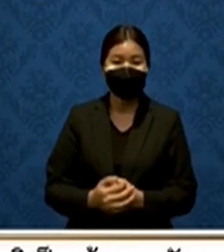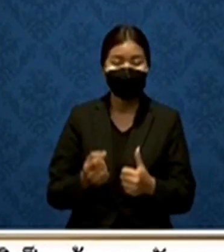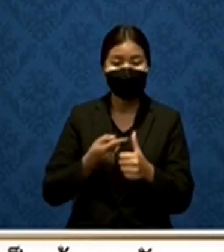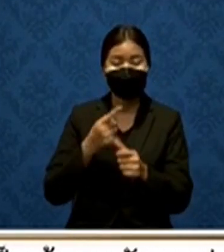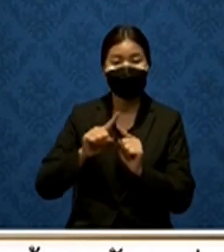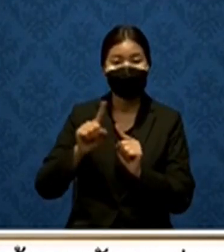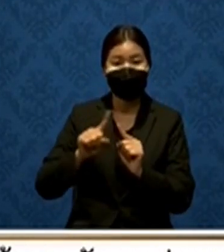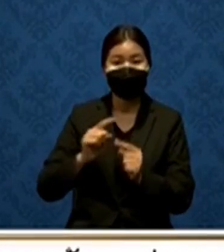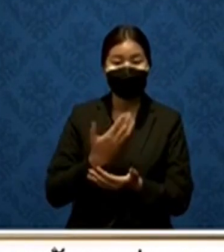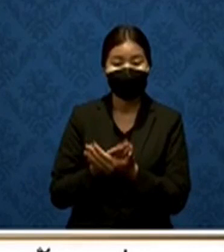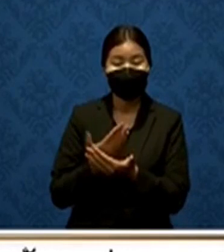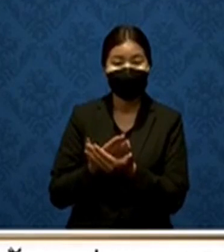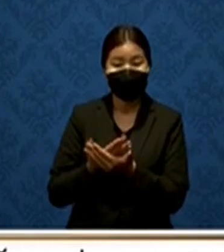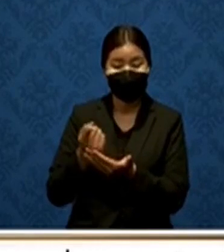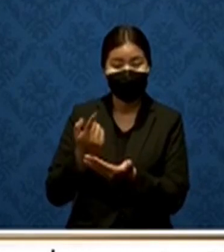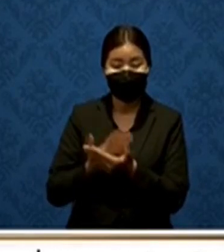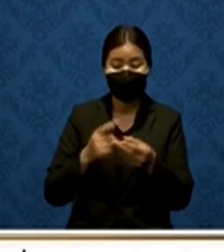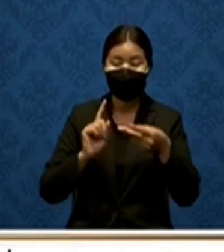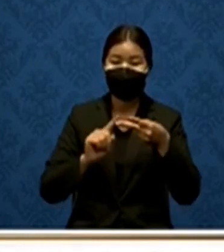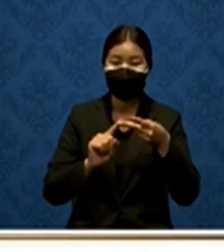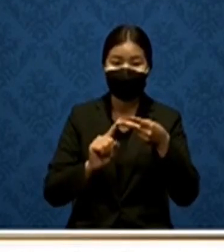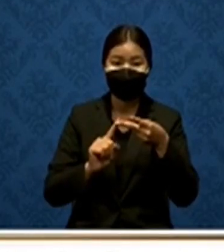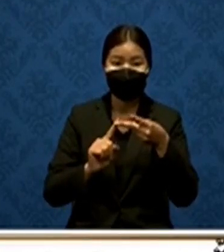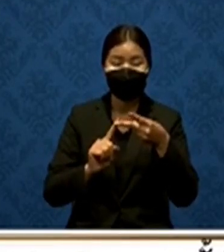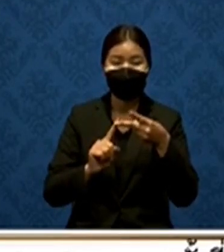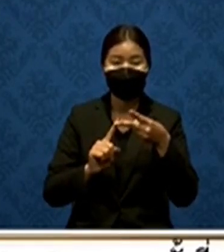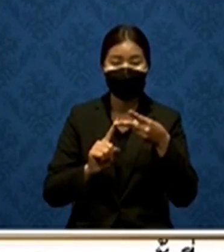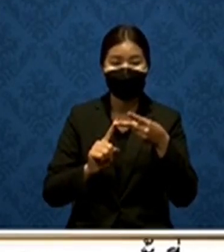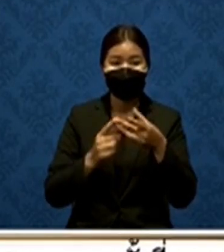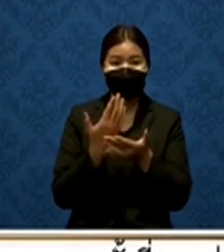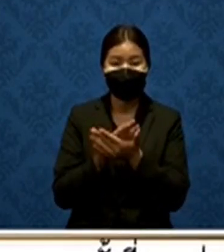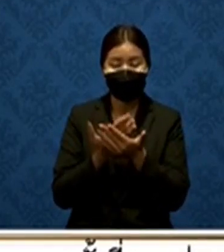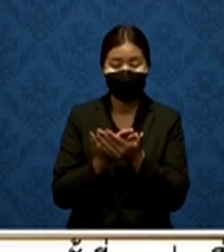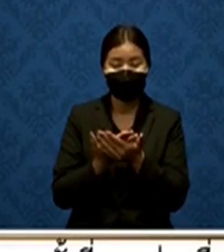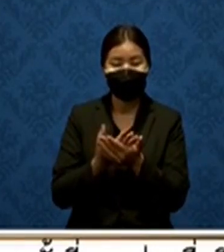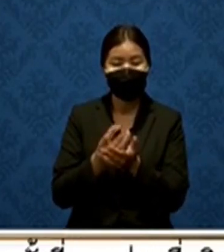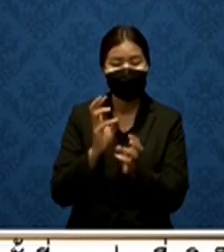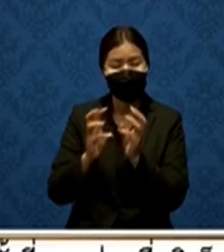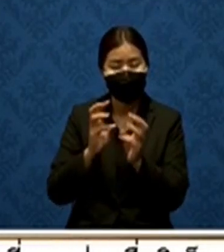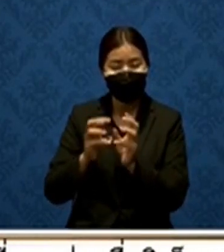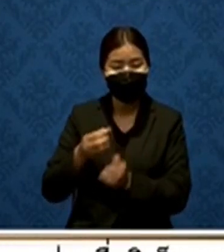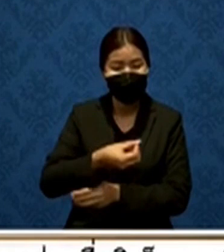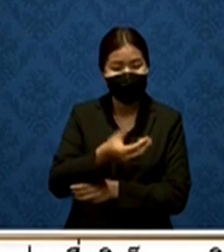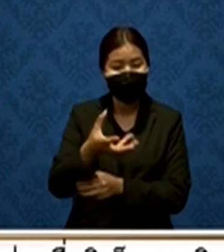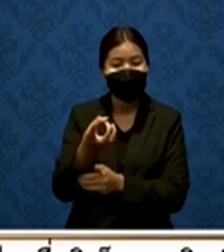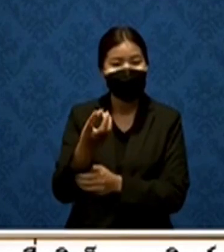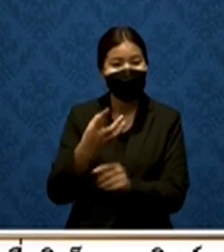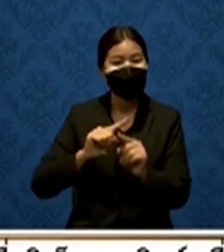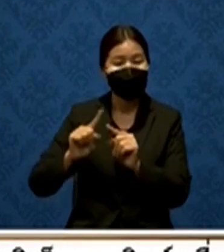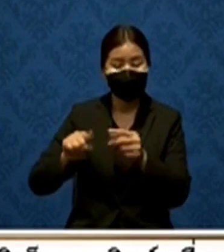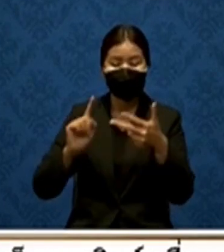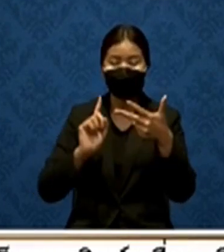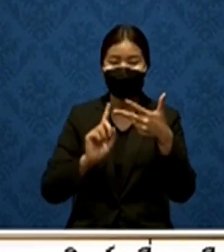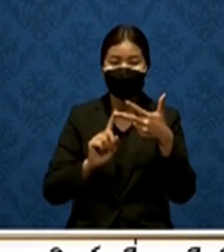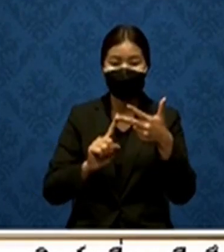เรองเงินเฟอร์ ประเด็นที่ 2 คือเรื่องของราคาปุยประเด็นที่ 3 คือเรื่องของการ